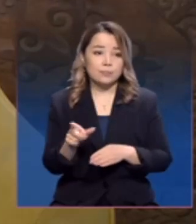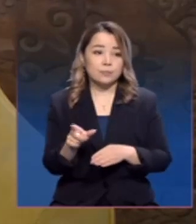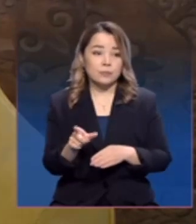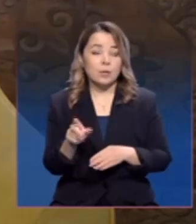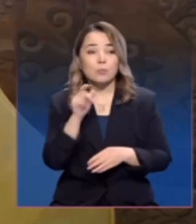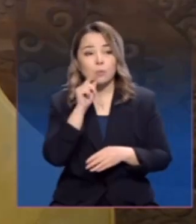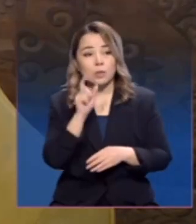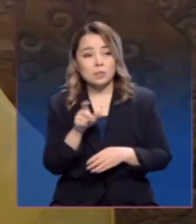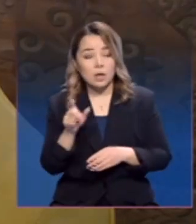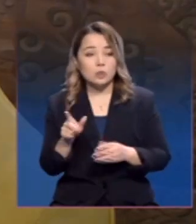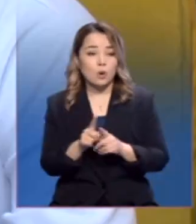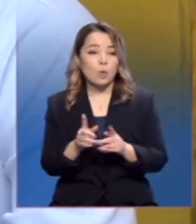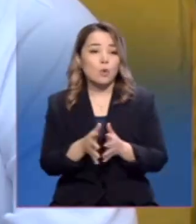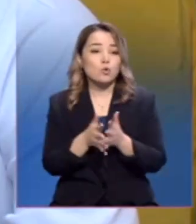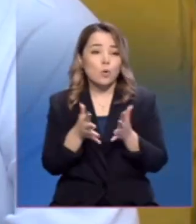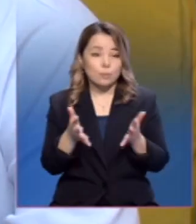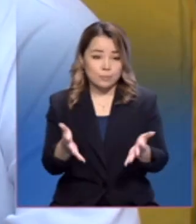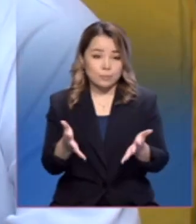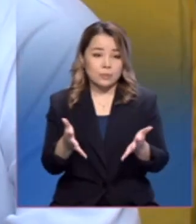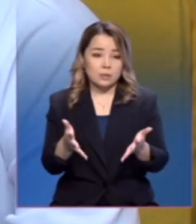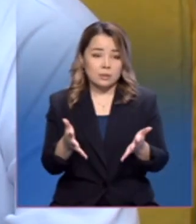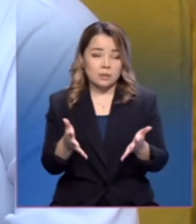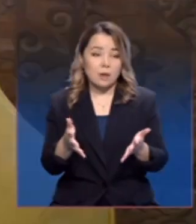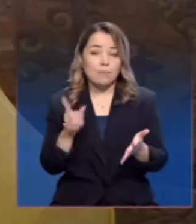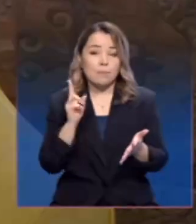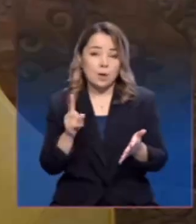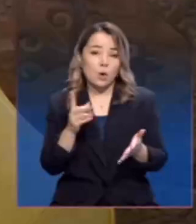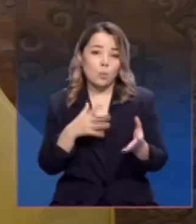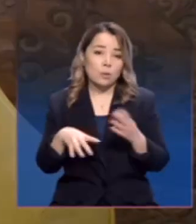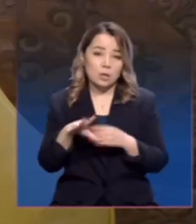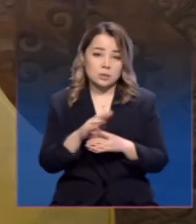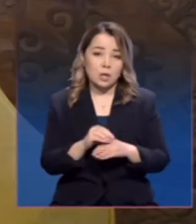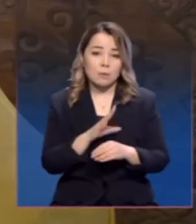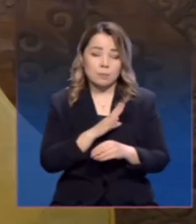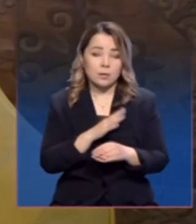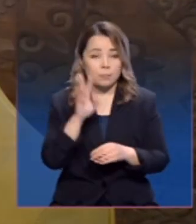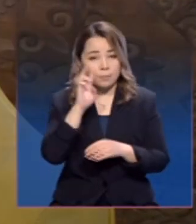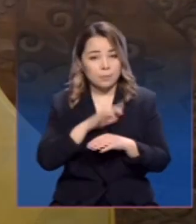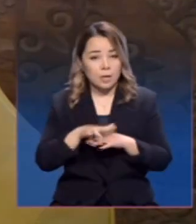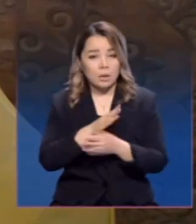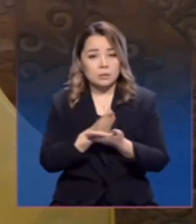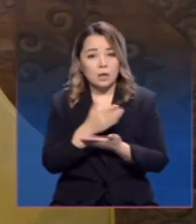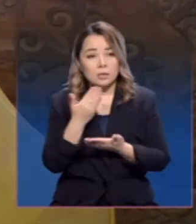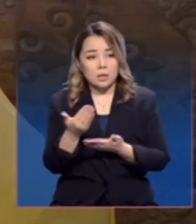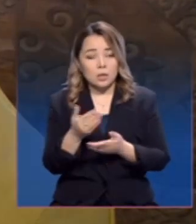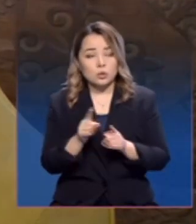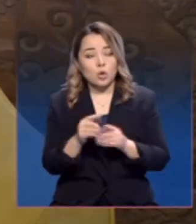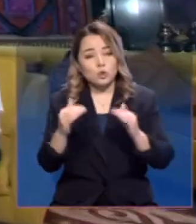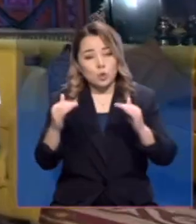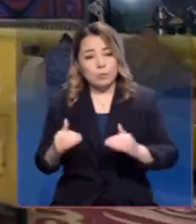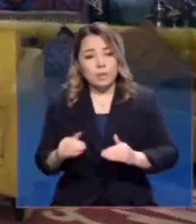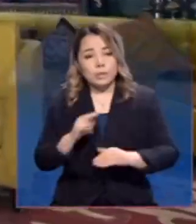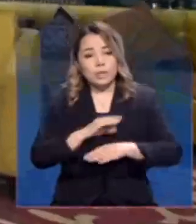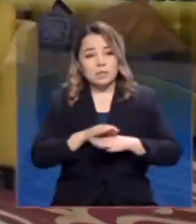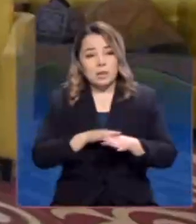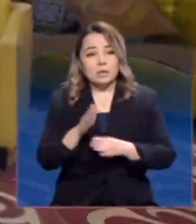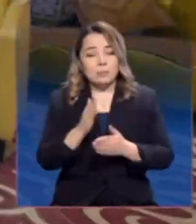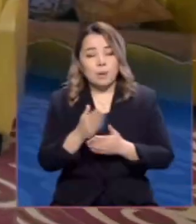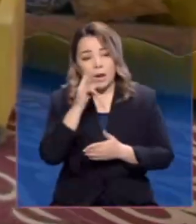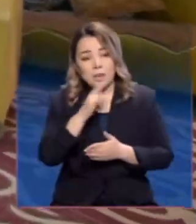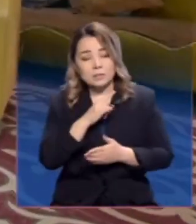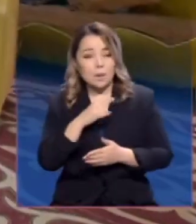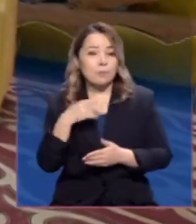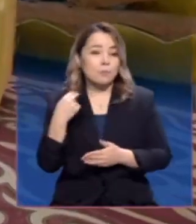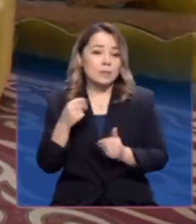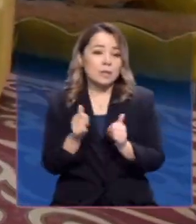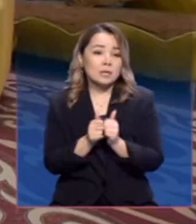ер азаматтарын әлде қайта көп. Бірақ олардың бәрі мемлекет қызметтің төменгі деңгейінде істейтіндер. Ұзақ жылдар Қазақстан